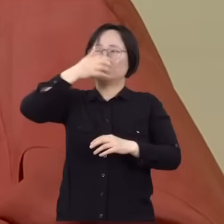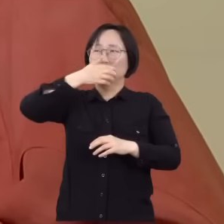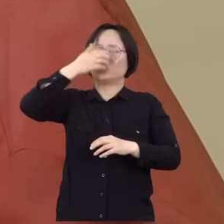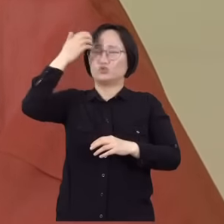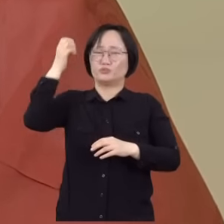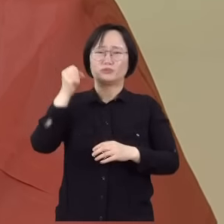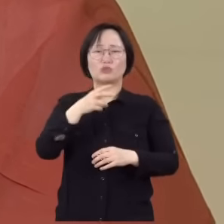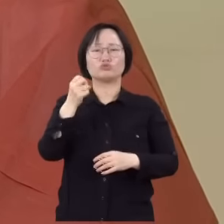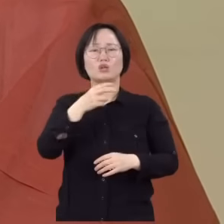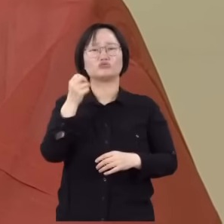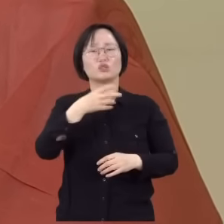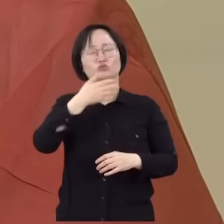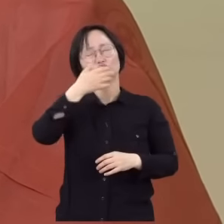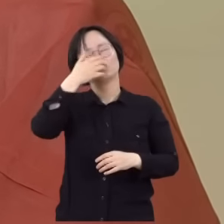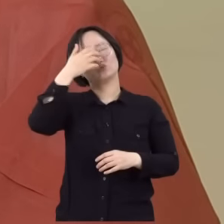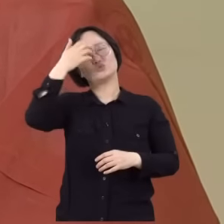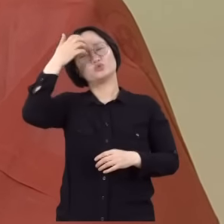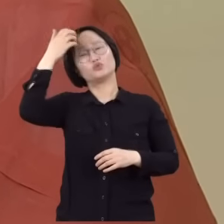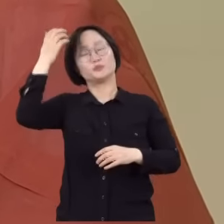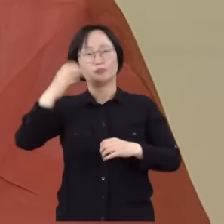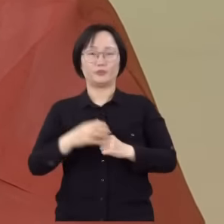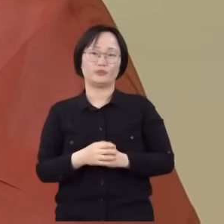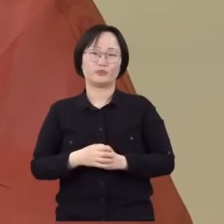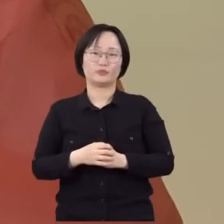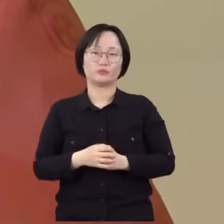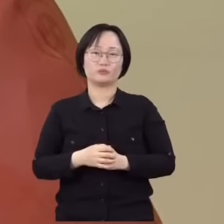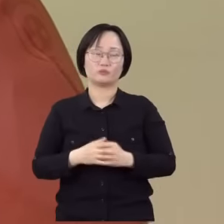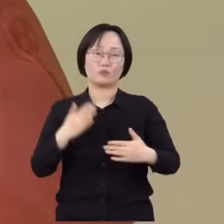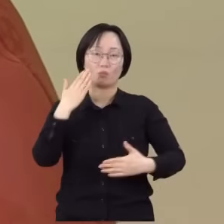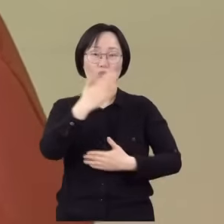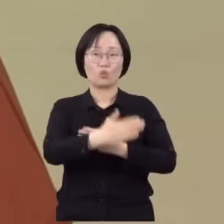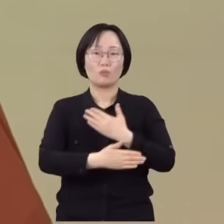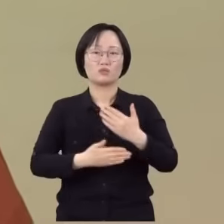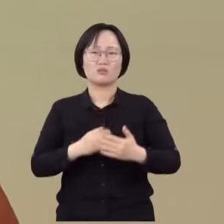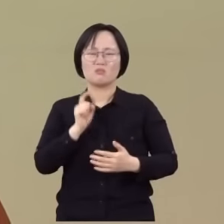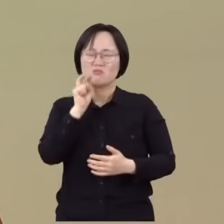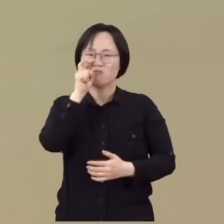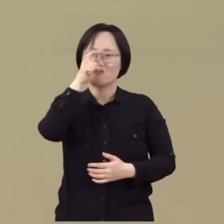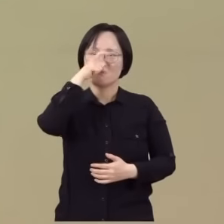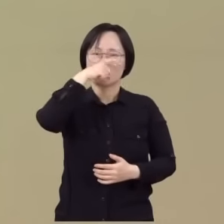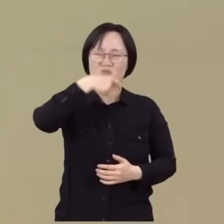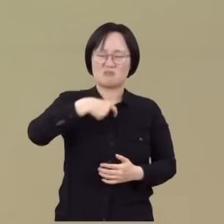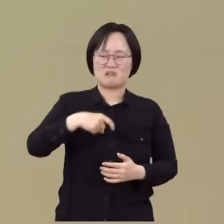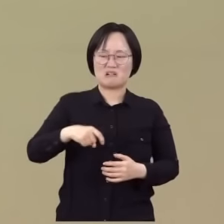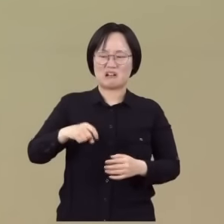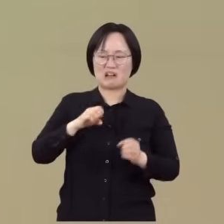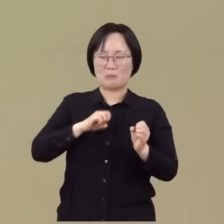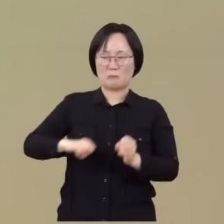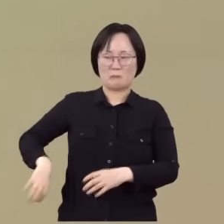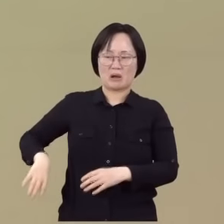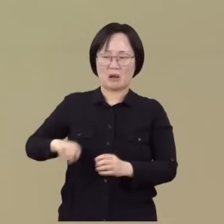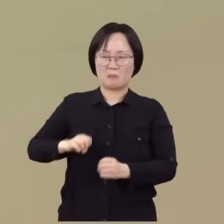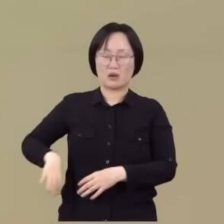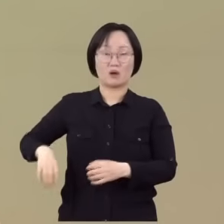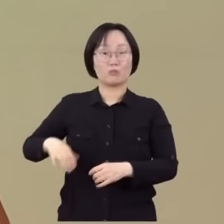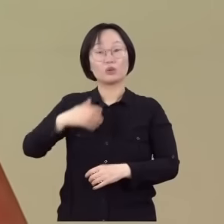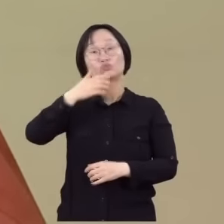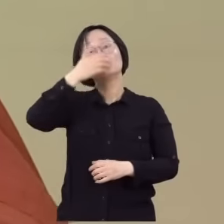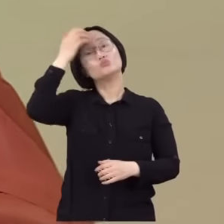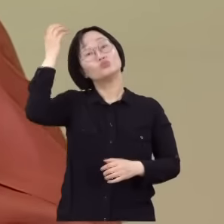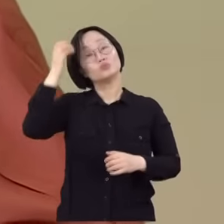더러운게 빠져나가는 꿈을 여러 번 꾸고 특히 제일 많이 꾸는 꿈이